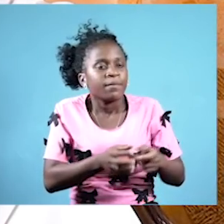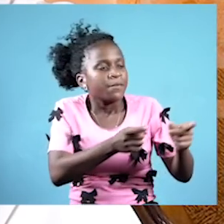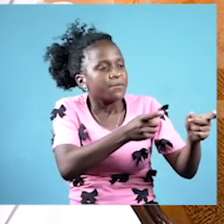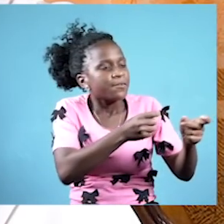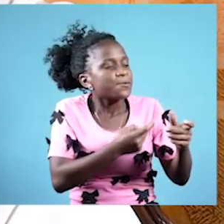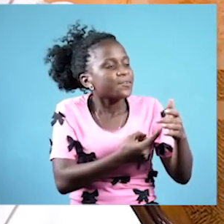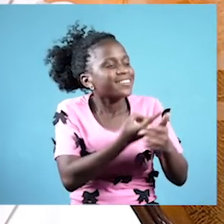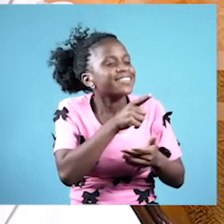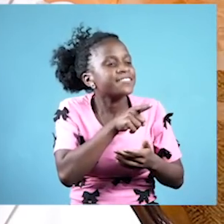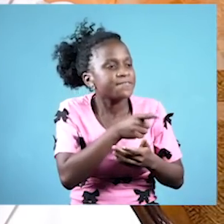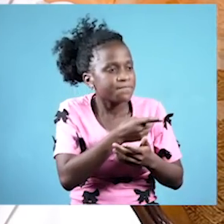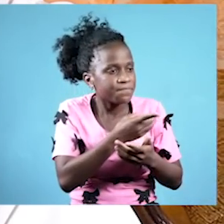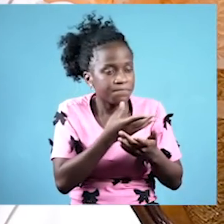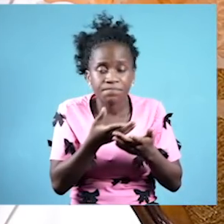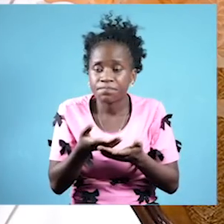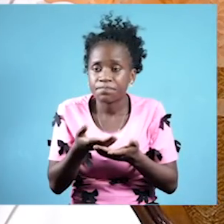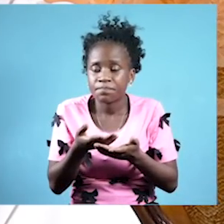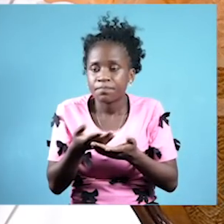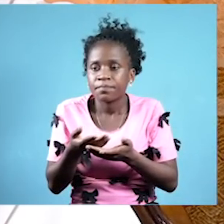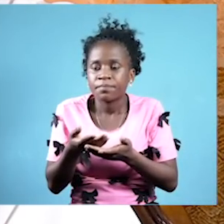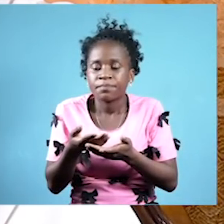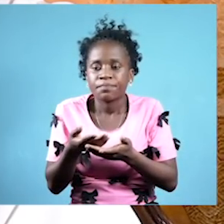Exclusive. Vita yako ilikuwa inatokana na nini?